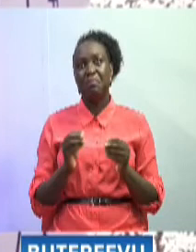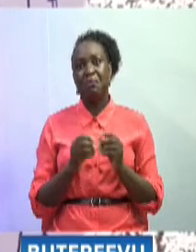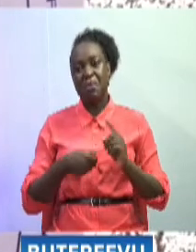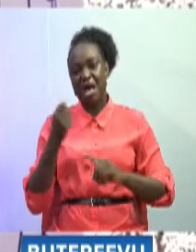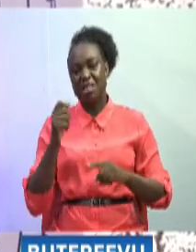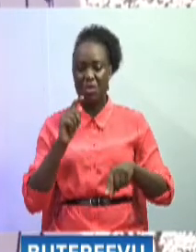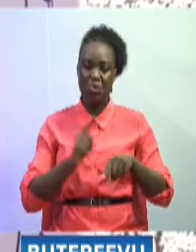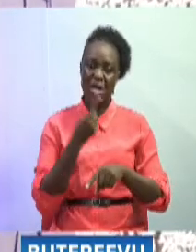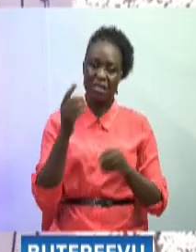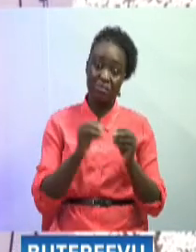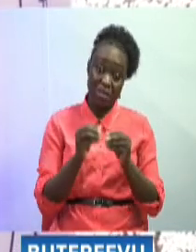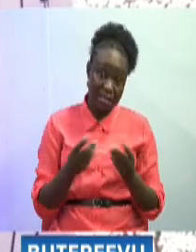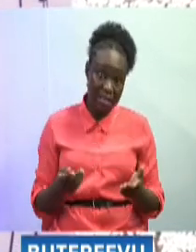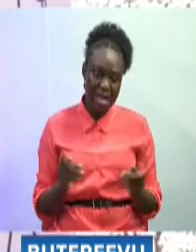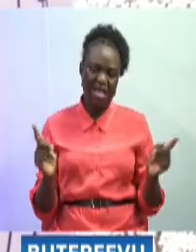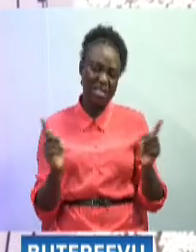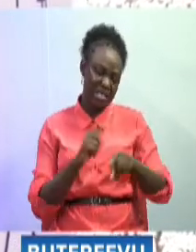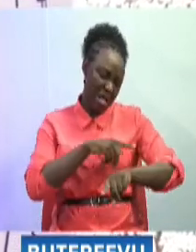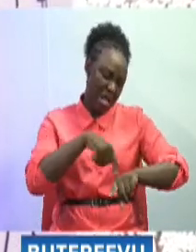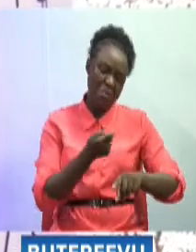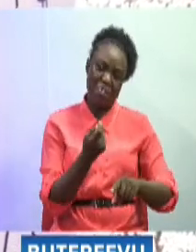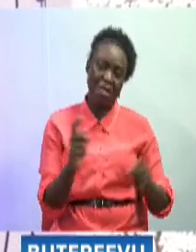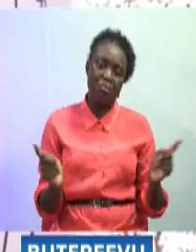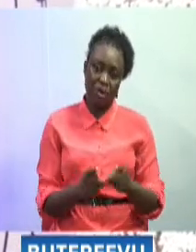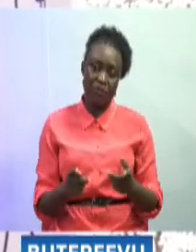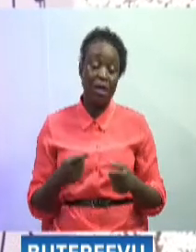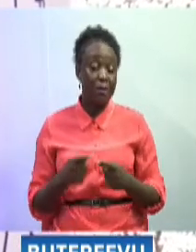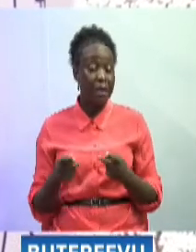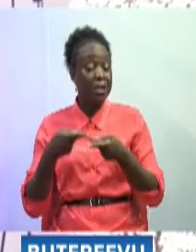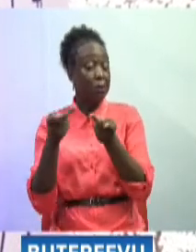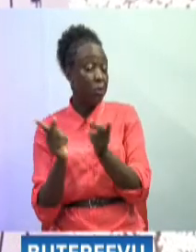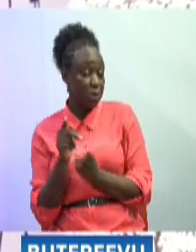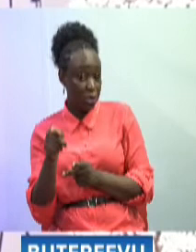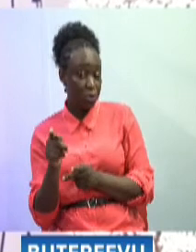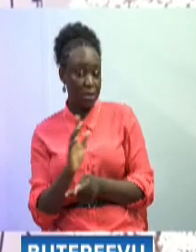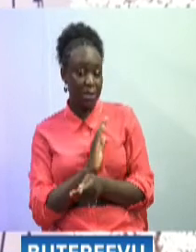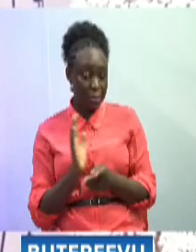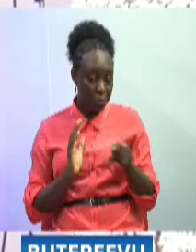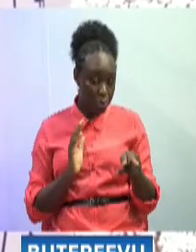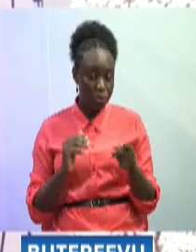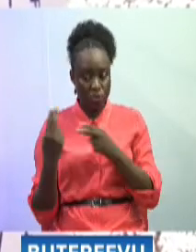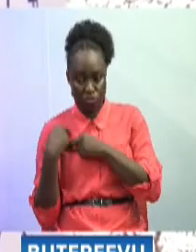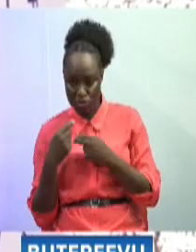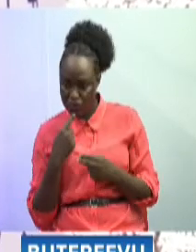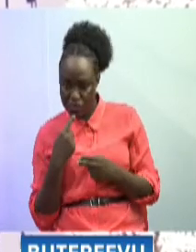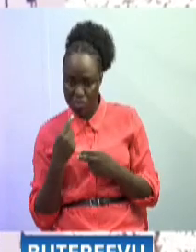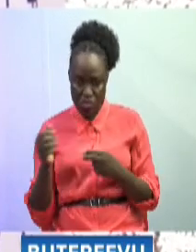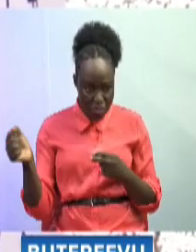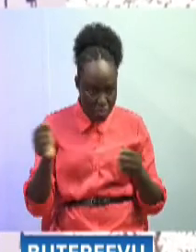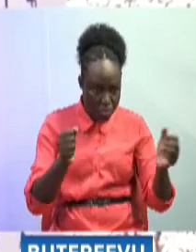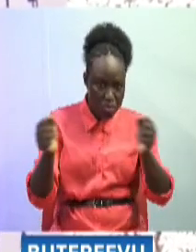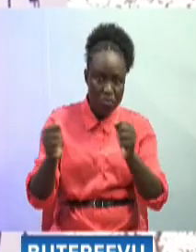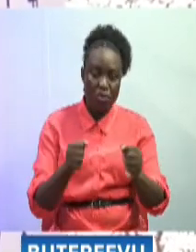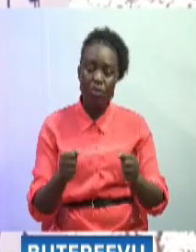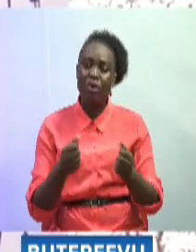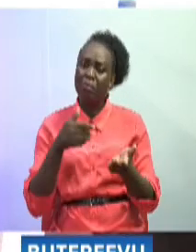mulundi gumu ate nga batulira kaseera katono. Kyokka ebifo ebyo byogerwako bibagamba bodi eberenga ebigaba wange ebivunaanyizibwako bifo